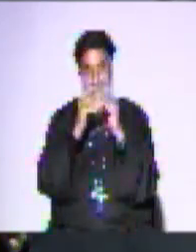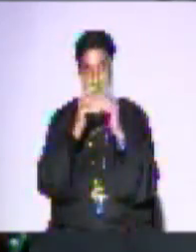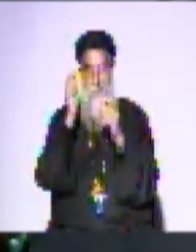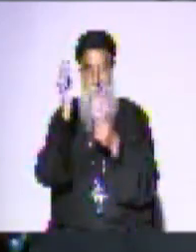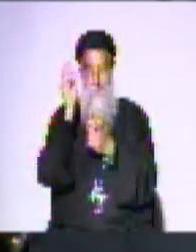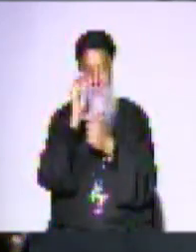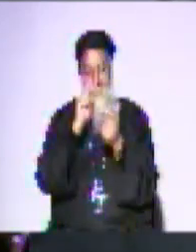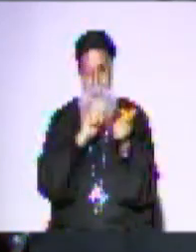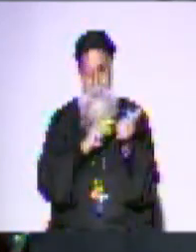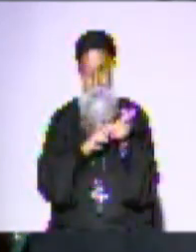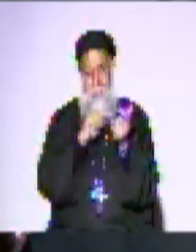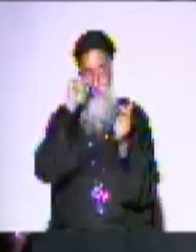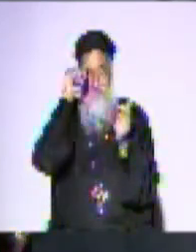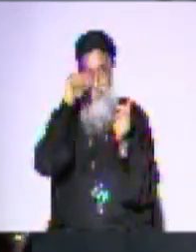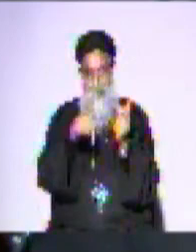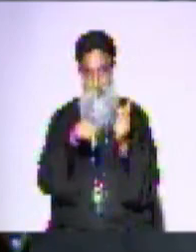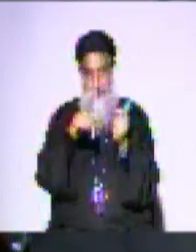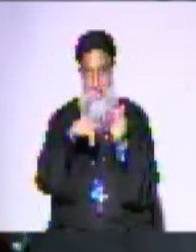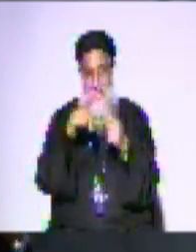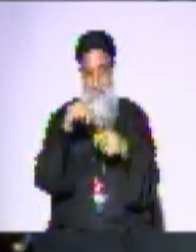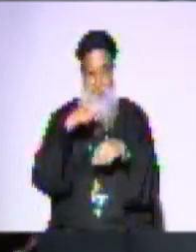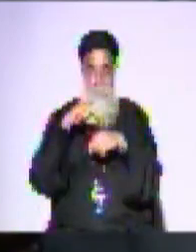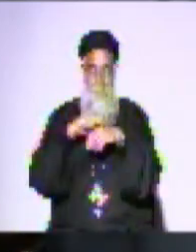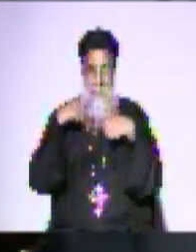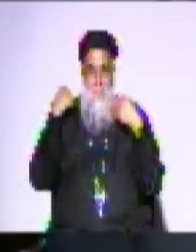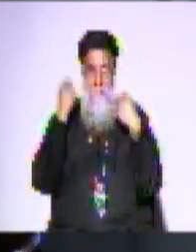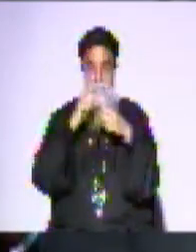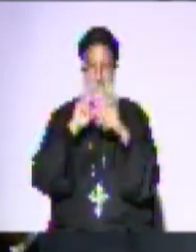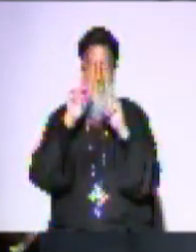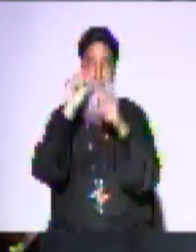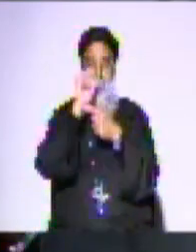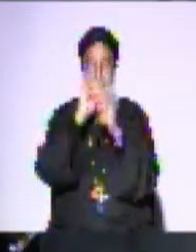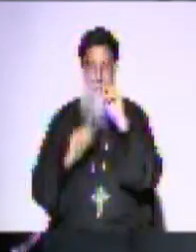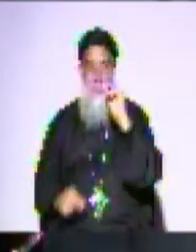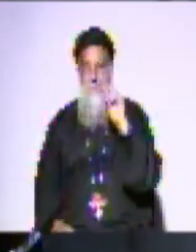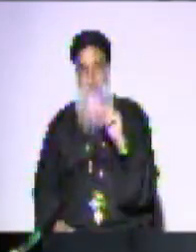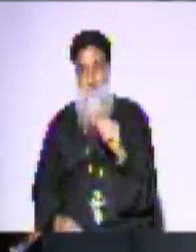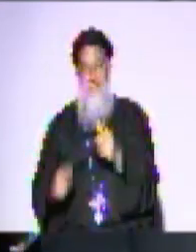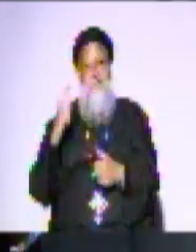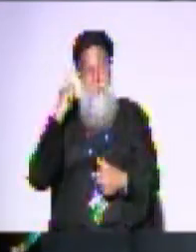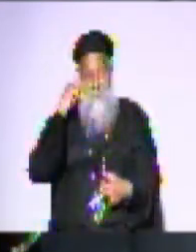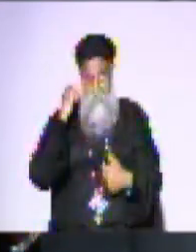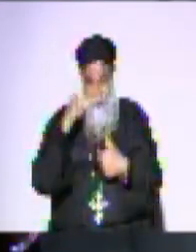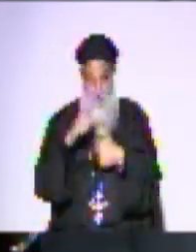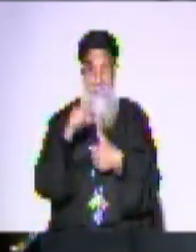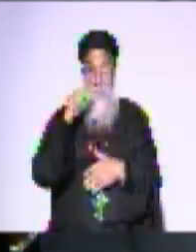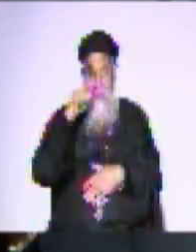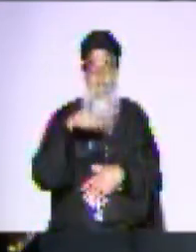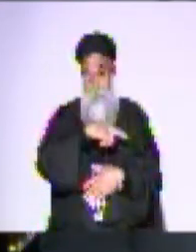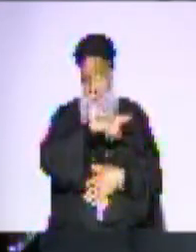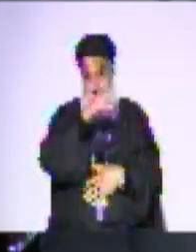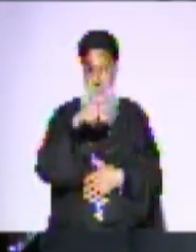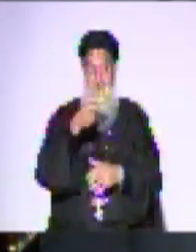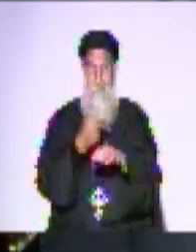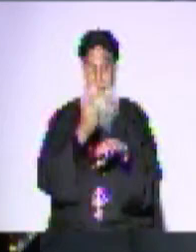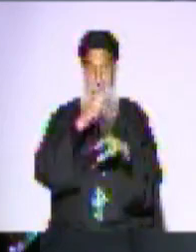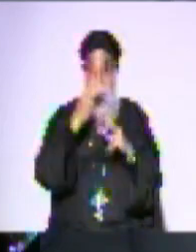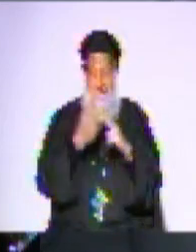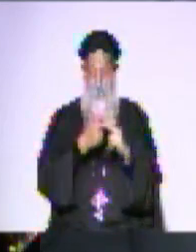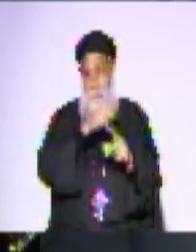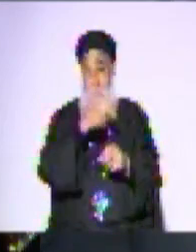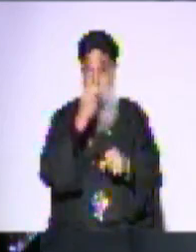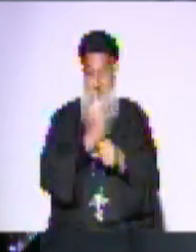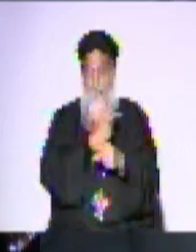السيد المسيح موجود بالجسد على الأرض. فأجاب يسوع وقال لهم أتظنون أن هؤلاء الجليليين كانوا